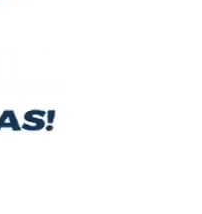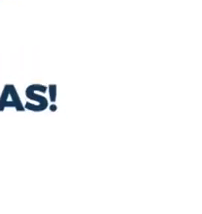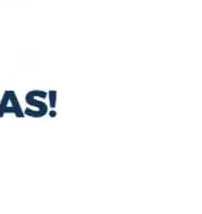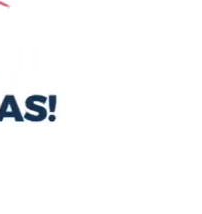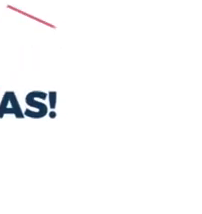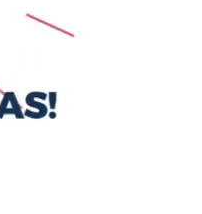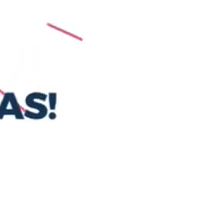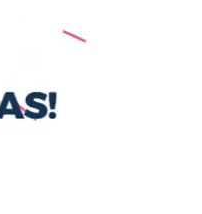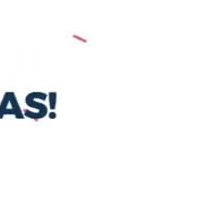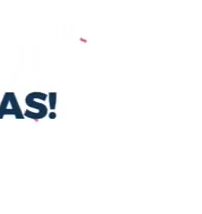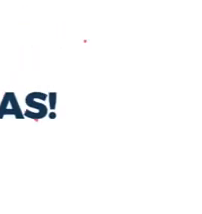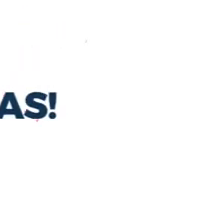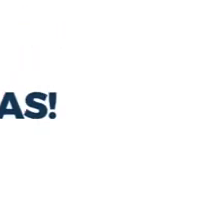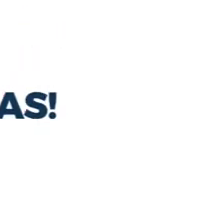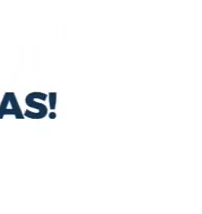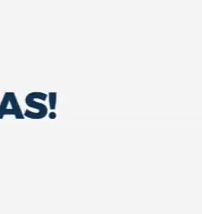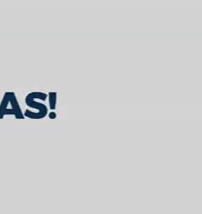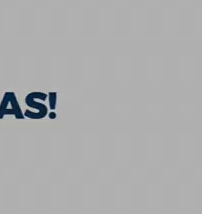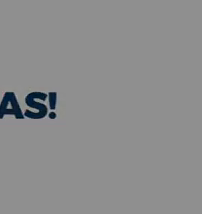Didik TV KPM.